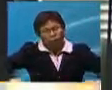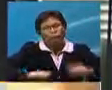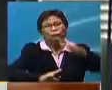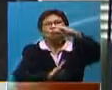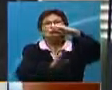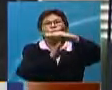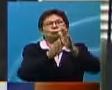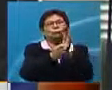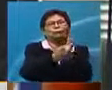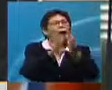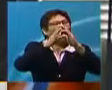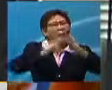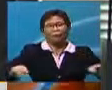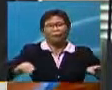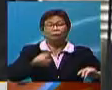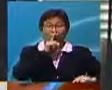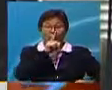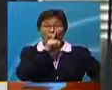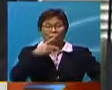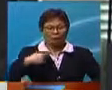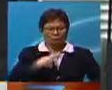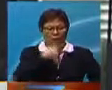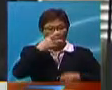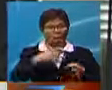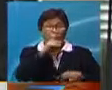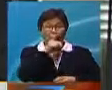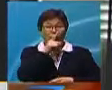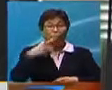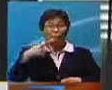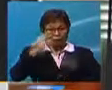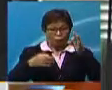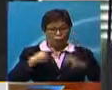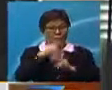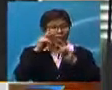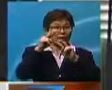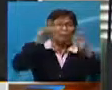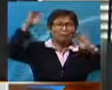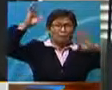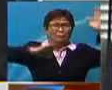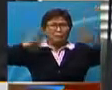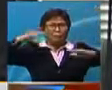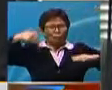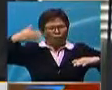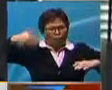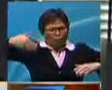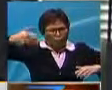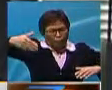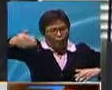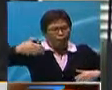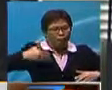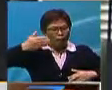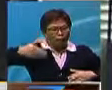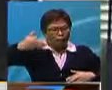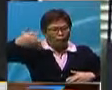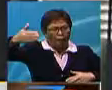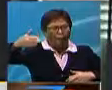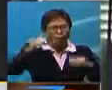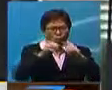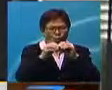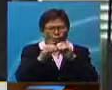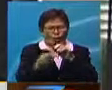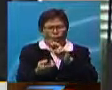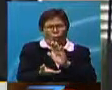sudah pasti, kalau kita lihat, negara kita semakin lama, semakin trennya semakin